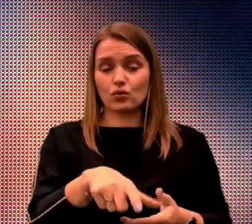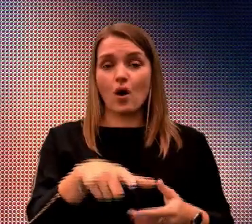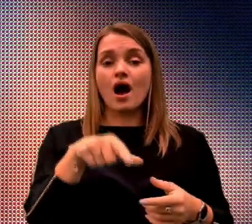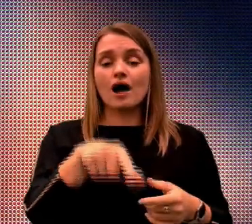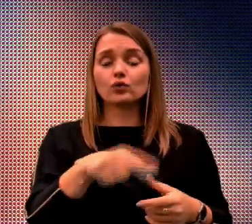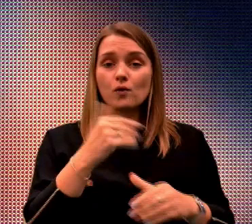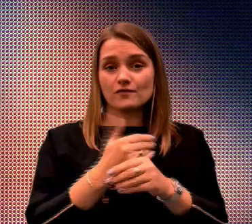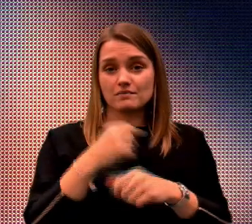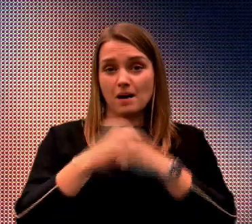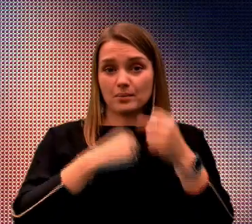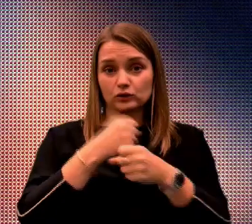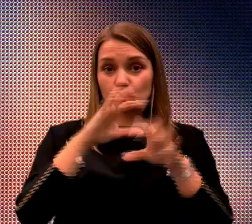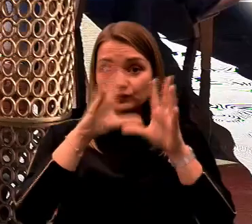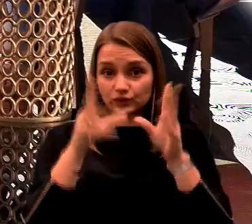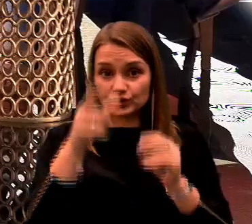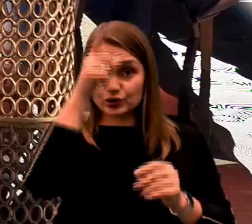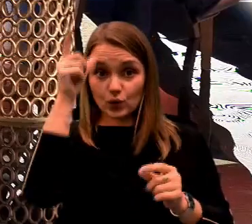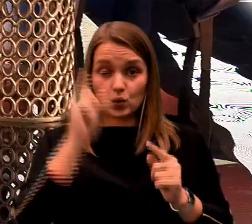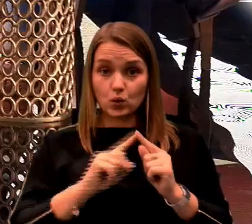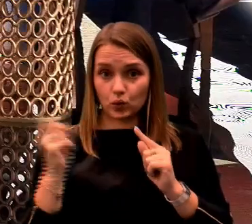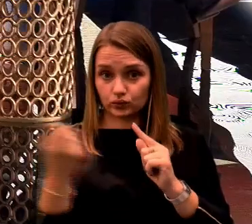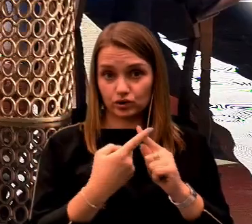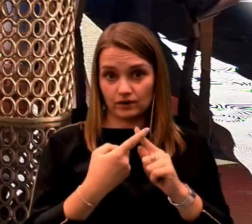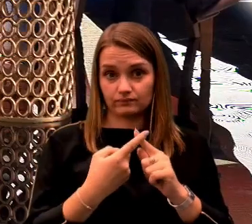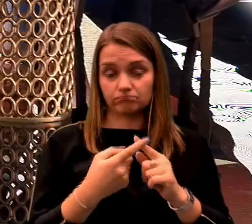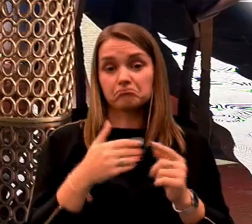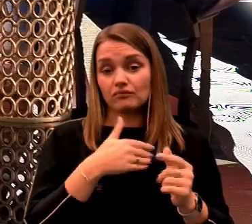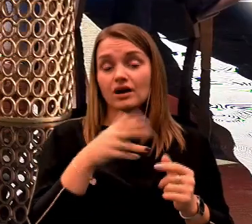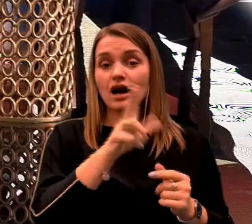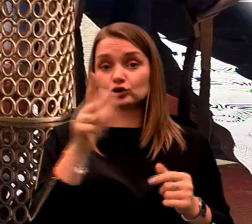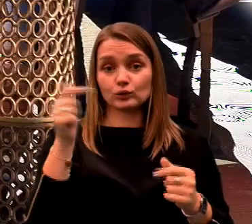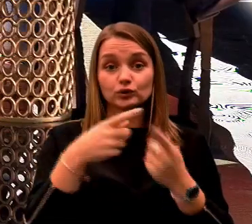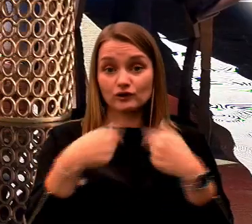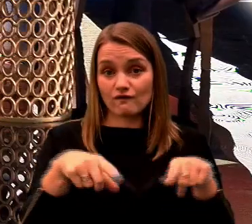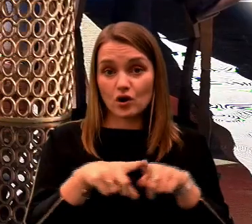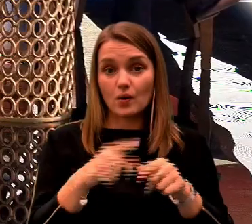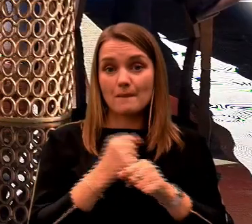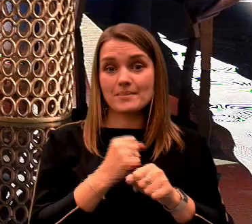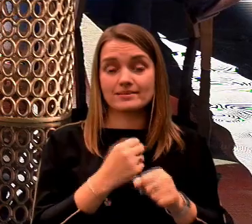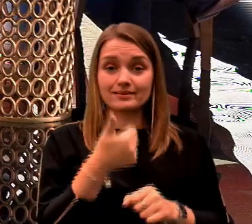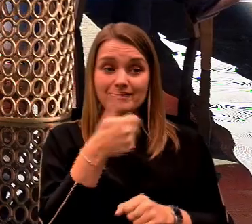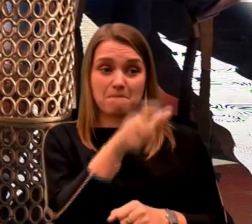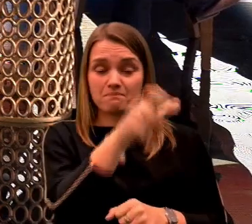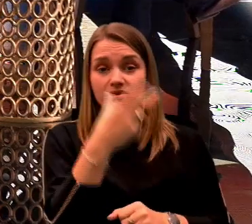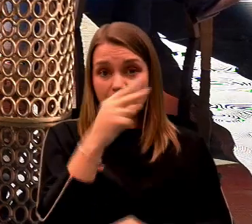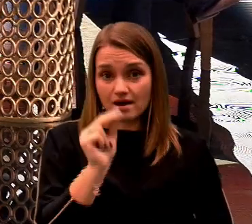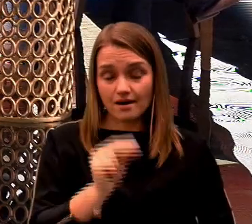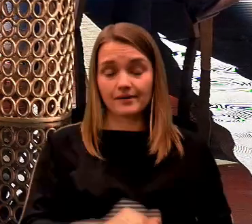To nie da rady w pracy wychowywać. Więc wracając do sprawy, zastanawiając się nad